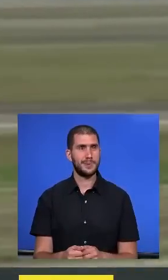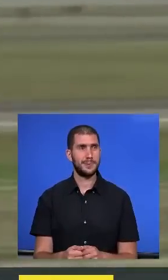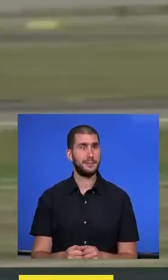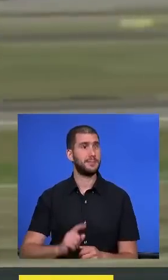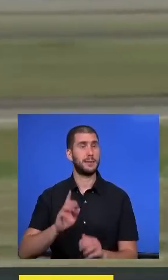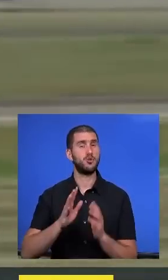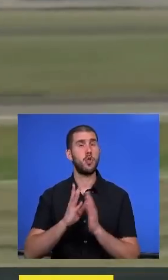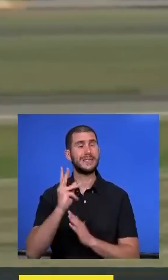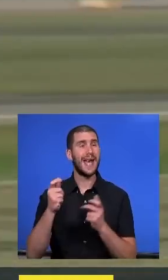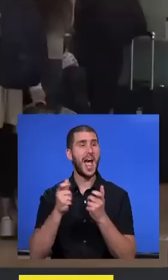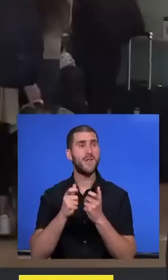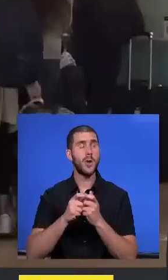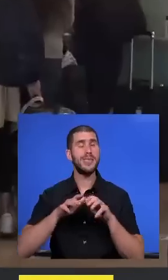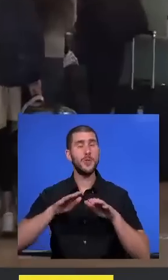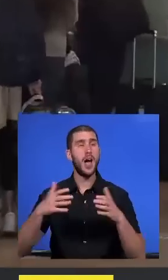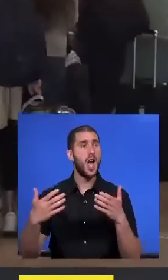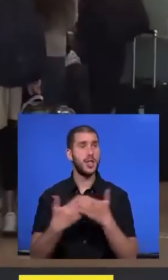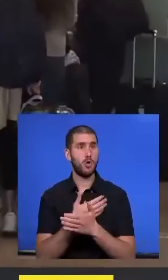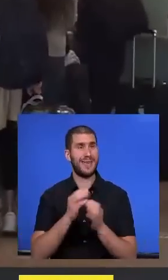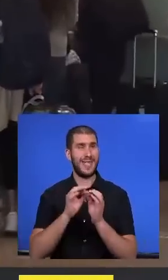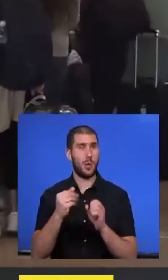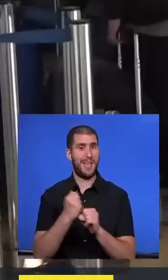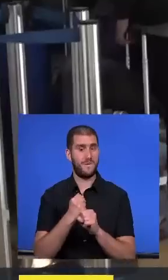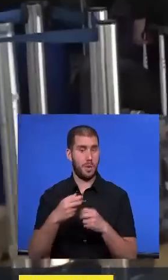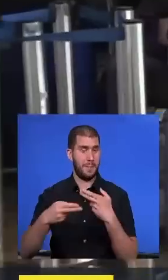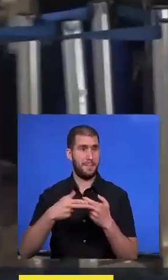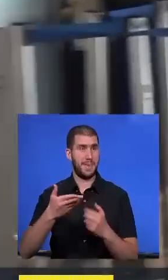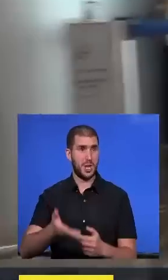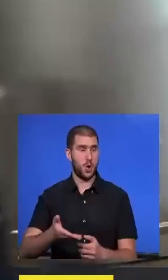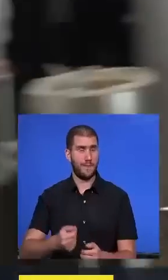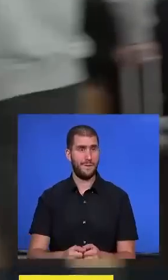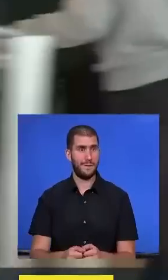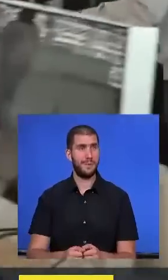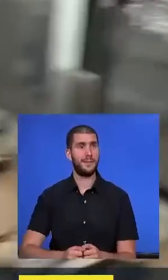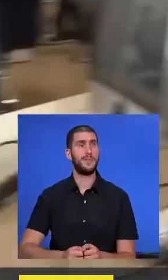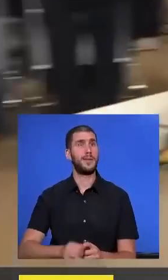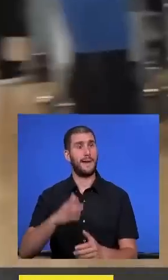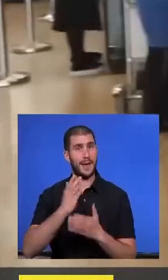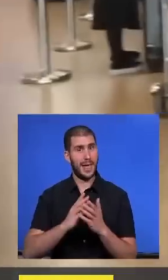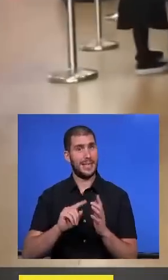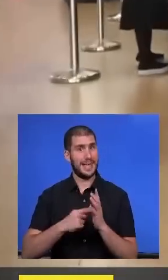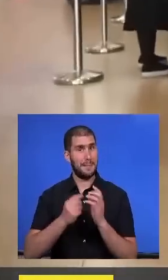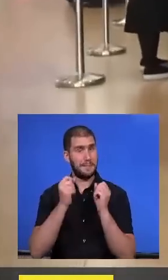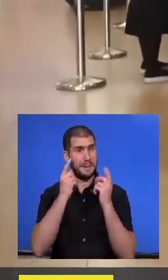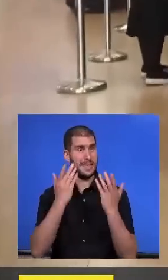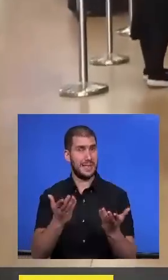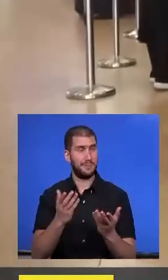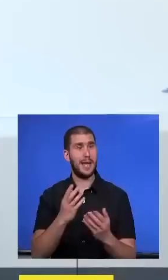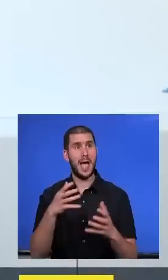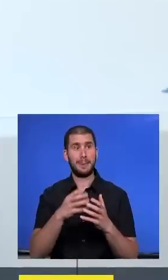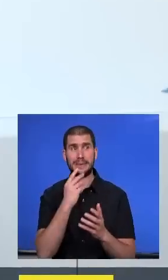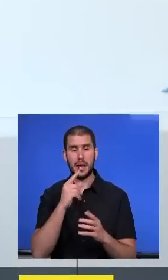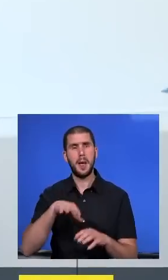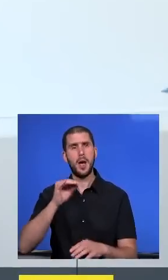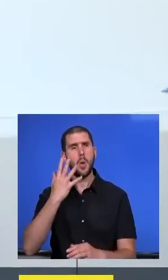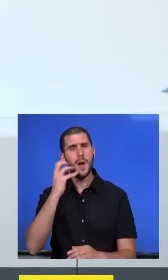פחות מ-13 חברות תעופה חדשות יחלו לפעול כבר בזמן הקרוב, וחלק ביעדים מפתיעים. עם ישראל הוא מגלה עולם, הוא